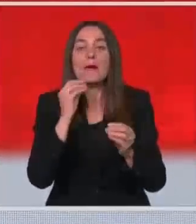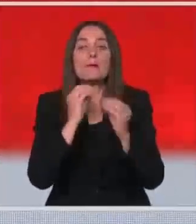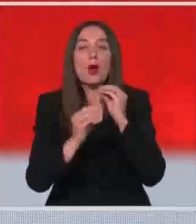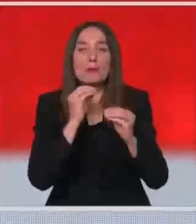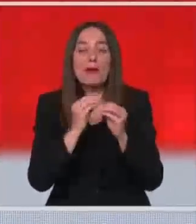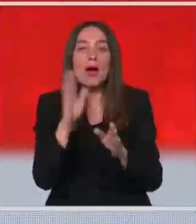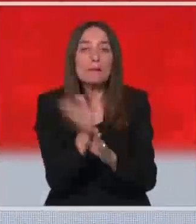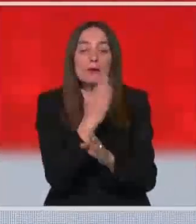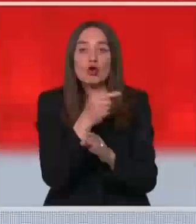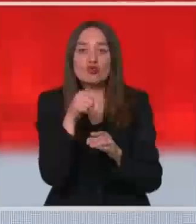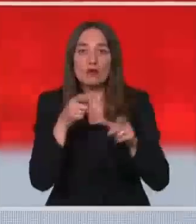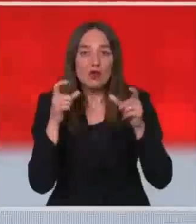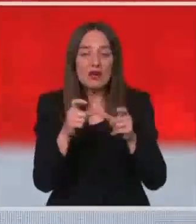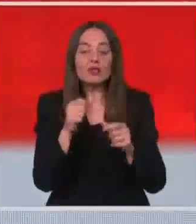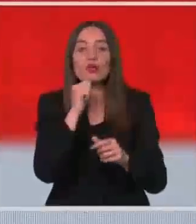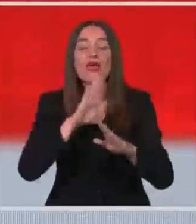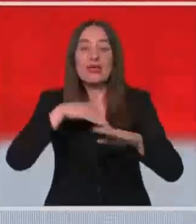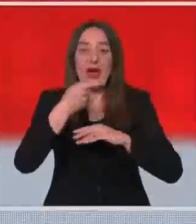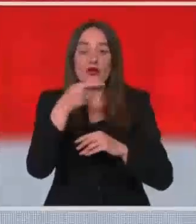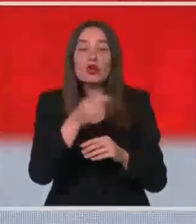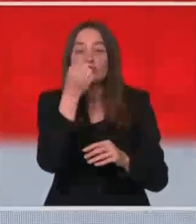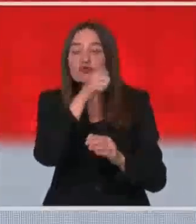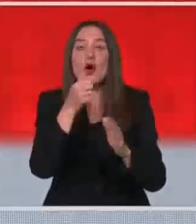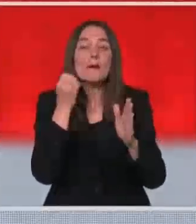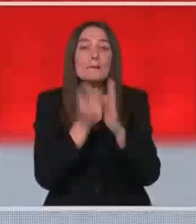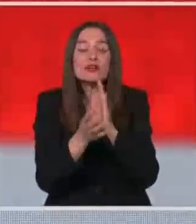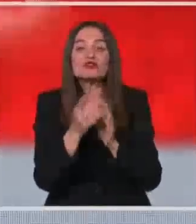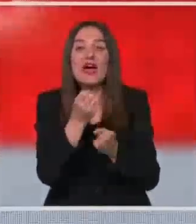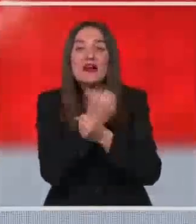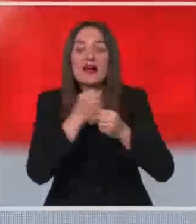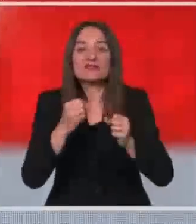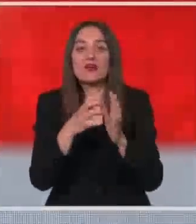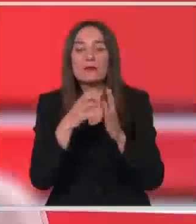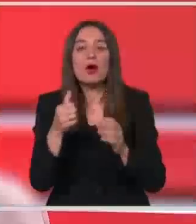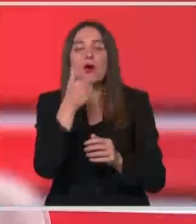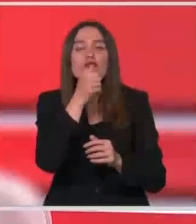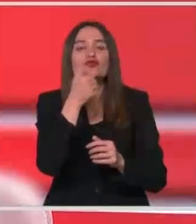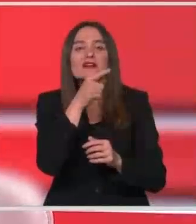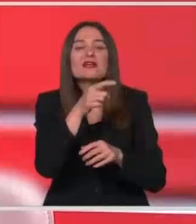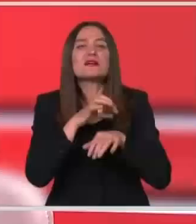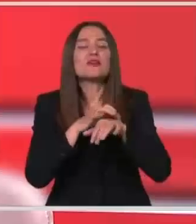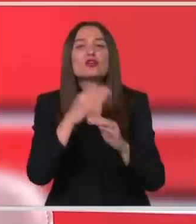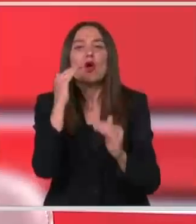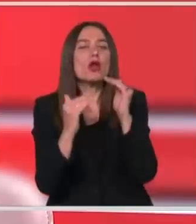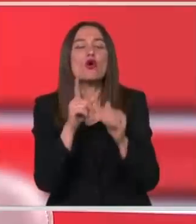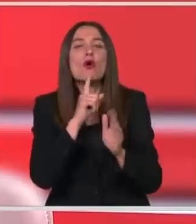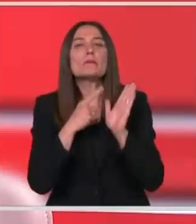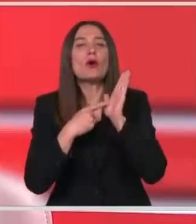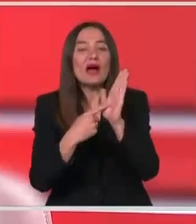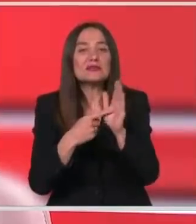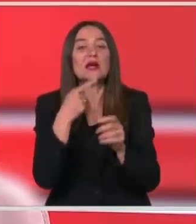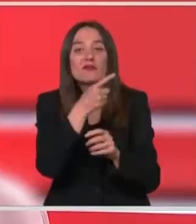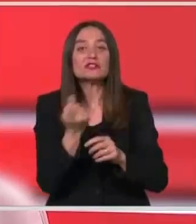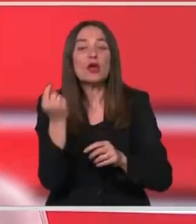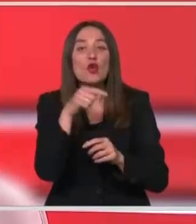problema prođe ovu krizu i da nakon toga što brže krenemo da se razvijemo. Kojim ste se vi parametrima vodili i kojim pokazateljima pa ste